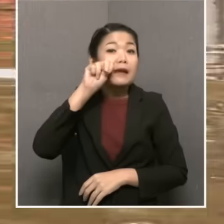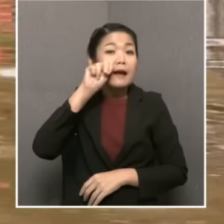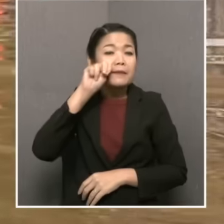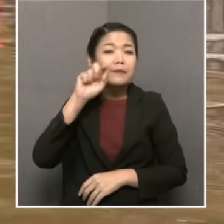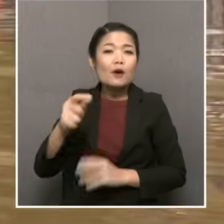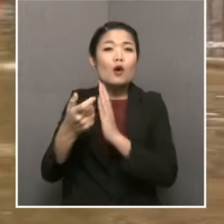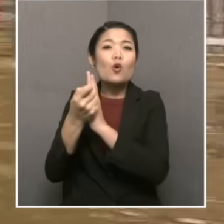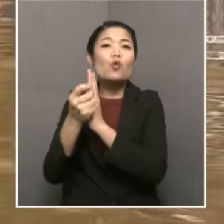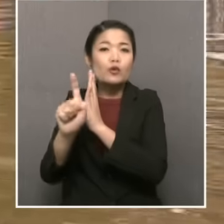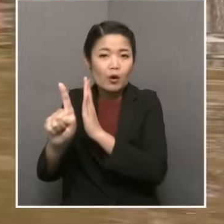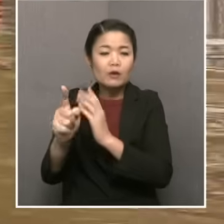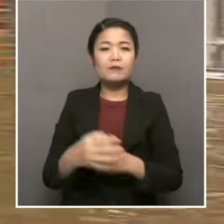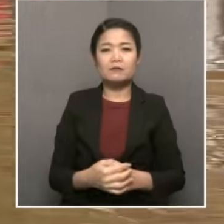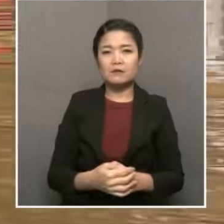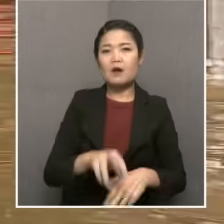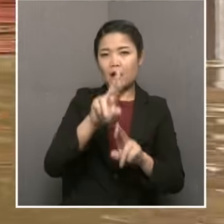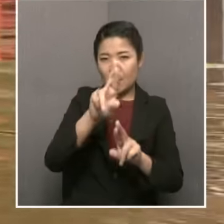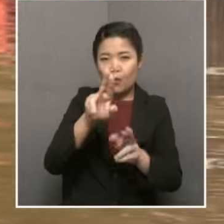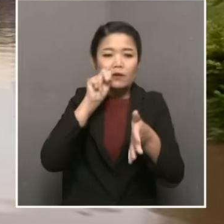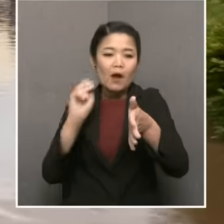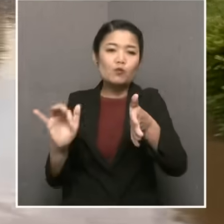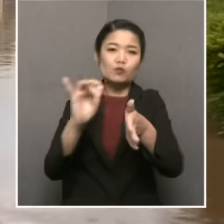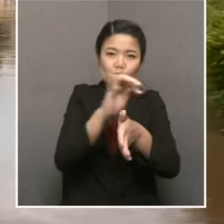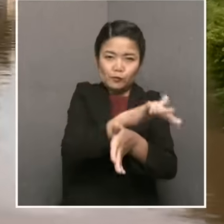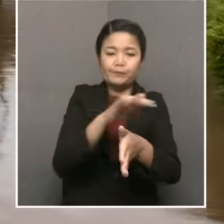จังหวัดอุดรธานีเป็นต้นนะ